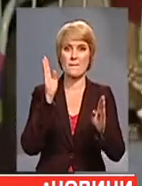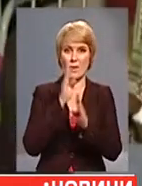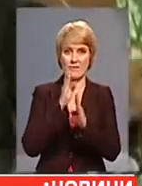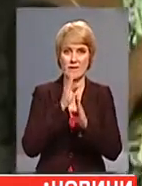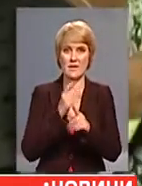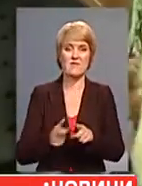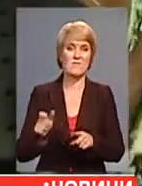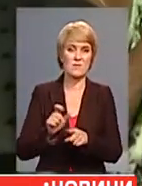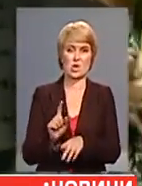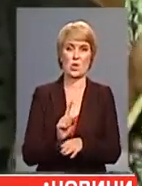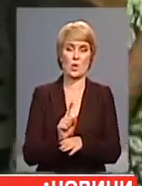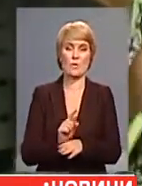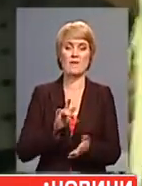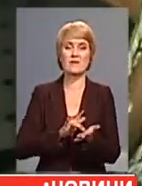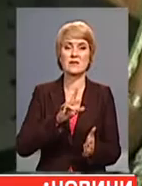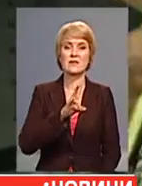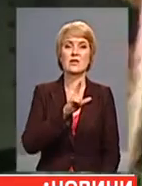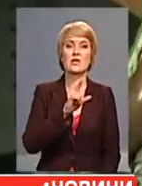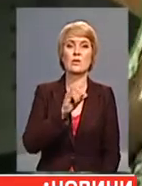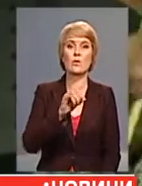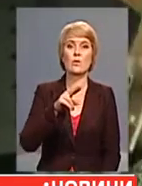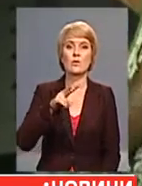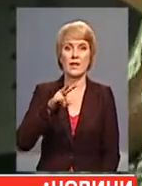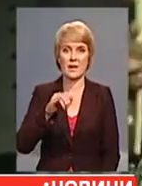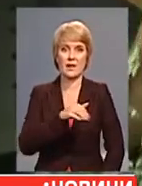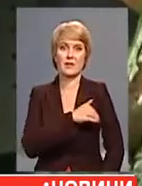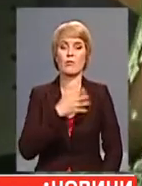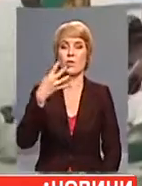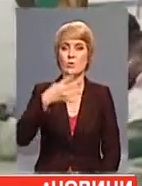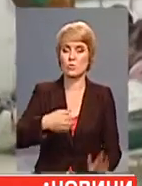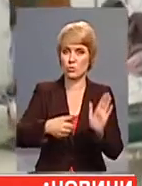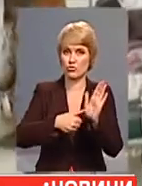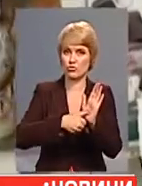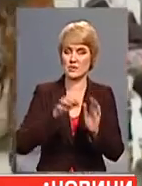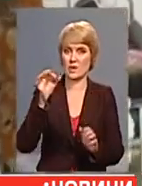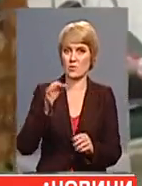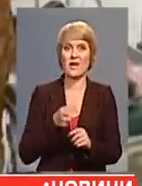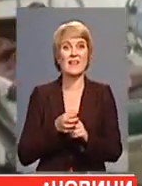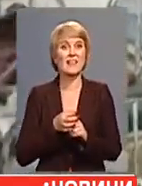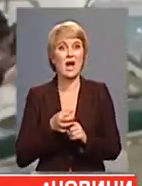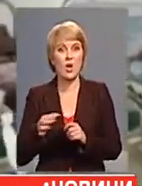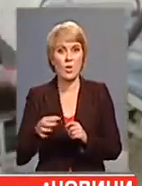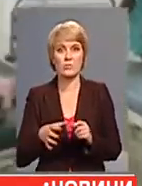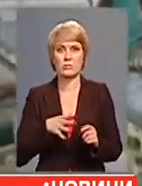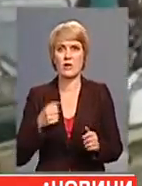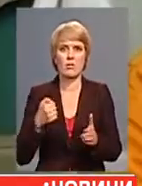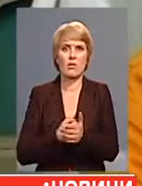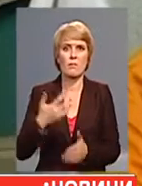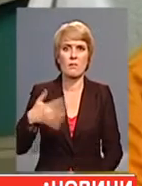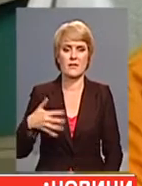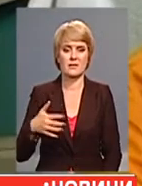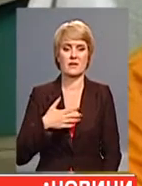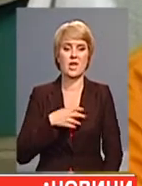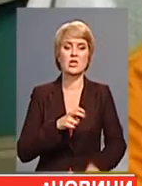норму. У столиці Нью-Дейлі ртутні стовпчики показують 46 градусів, а на околицях припікає до 50. Наші